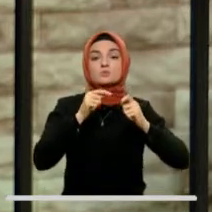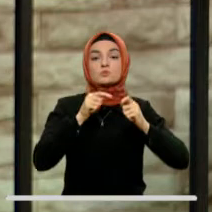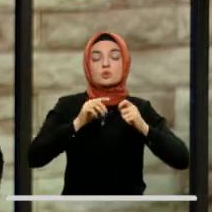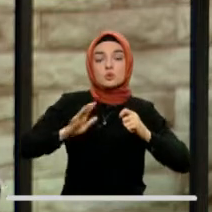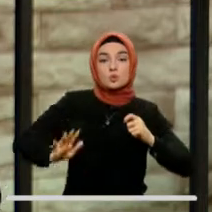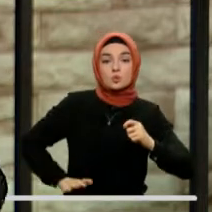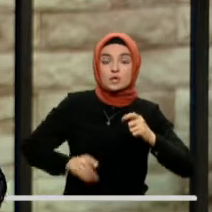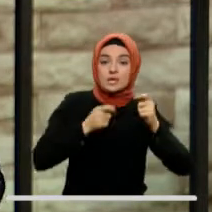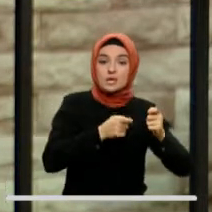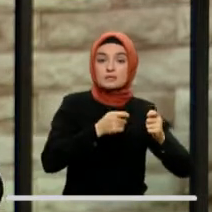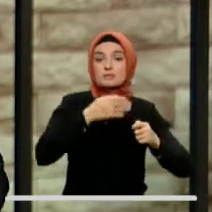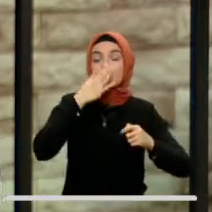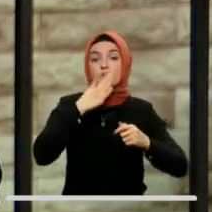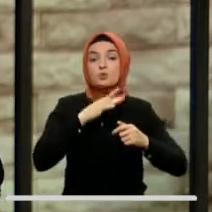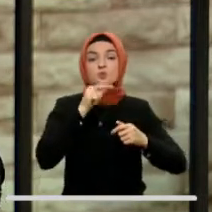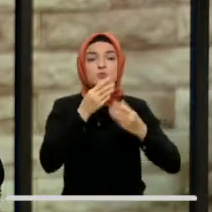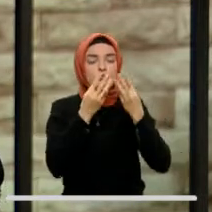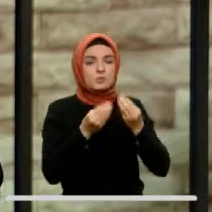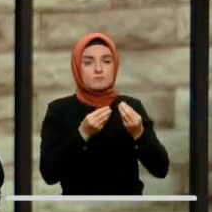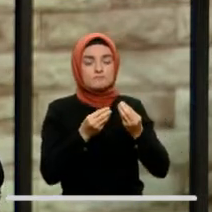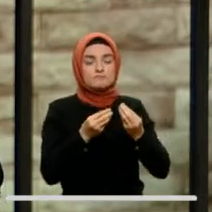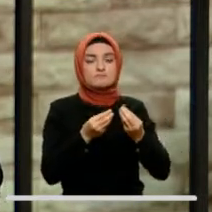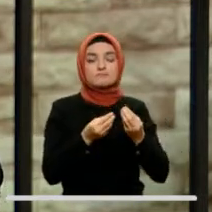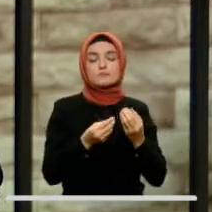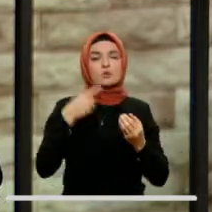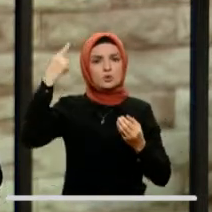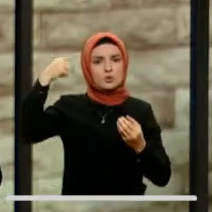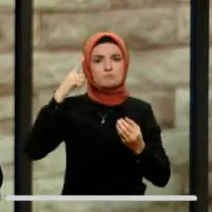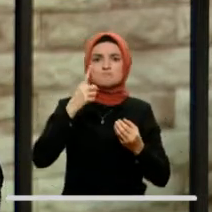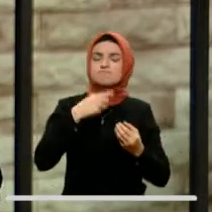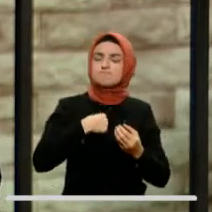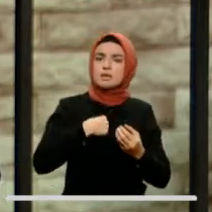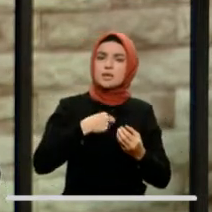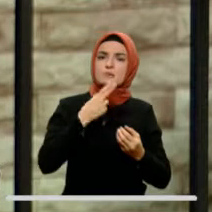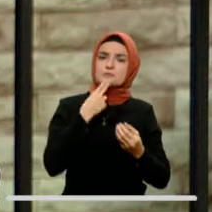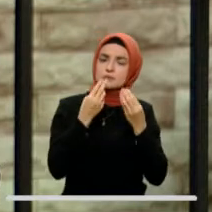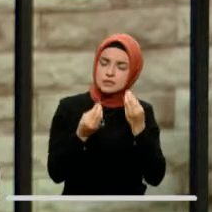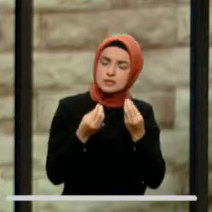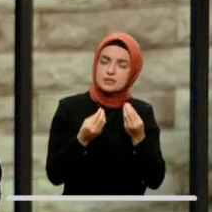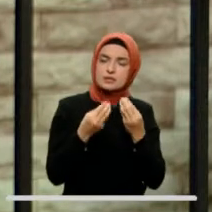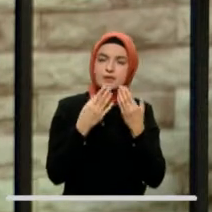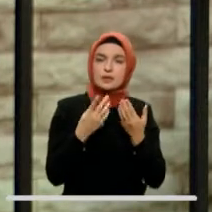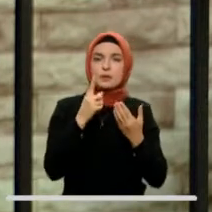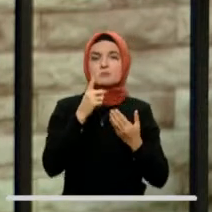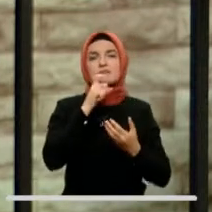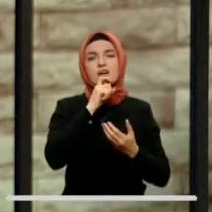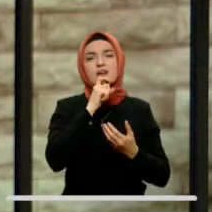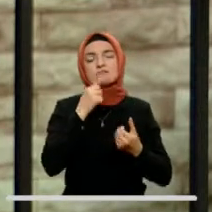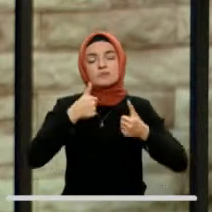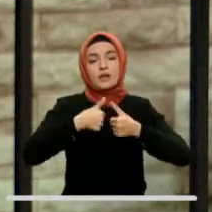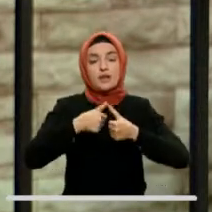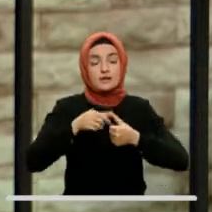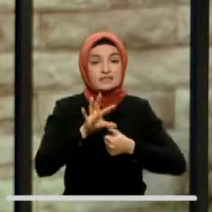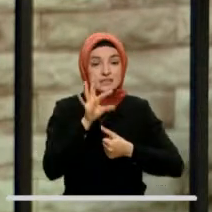eğitemez. Ama şu olur, farz edelim ki benim kızım çok iyi bir kızdır ama oldu ki bir yanlış bir evlilik seçti. Ben o